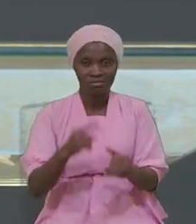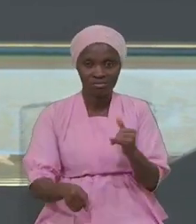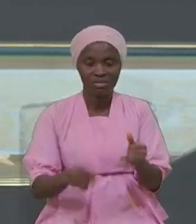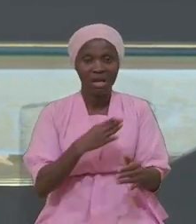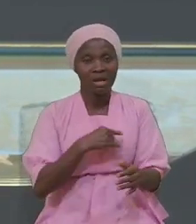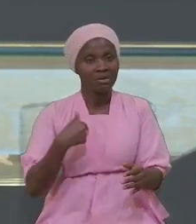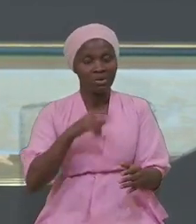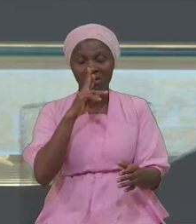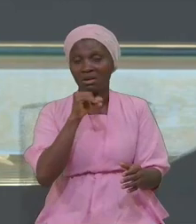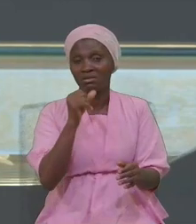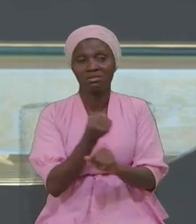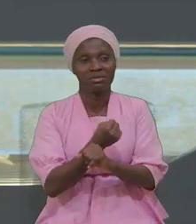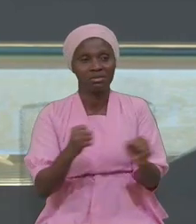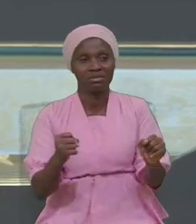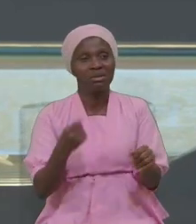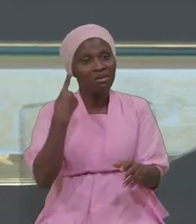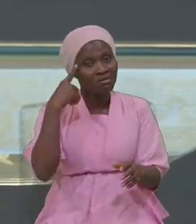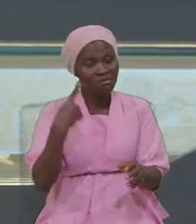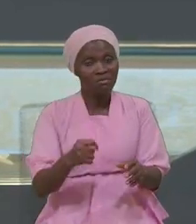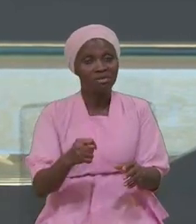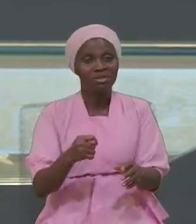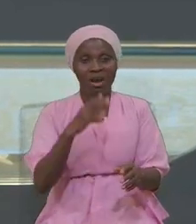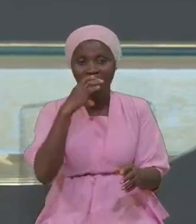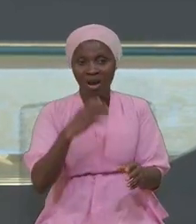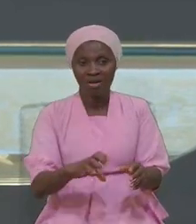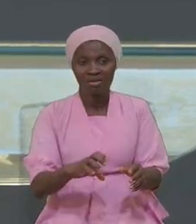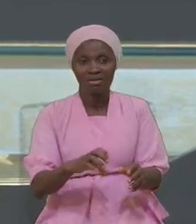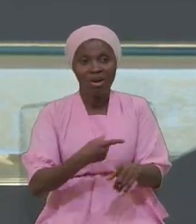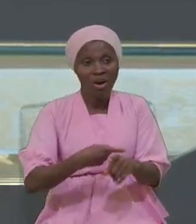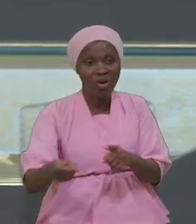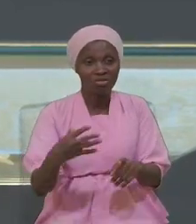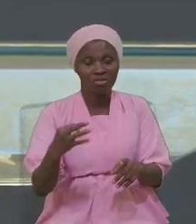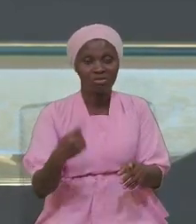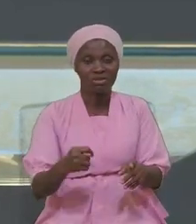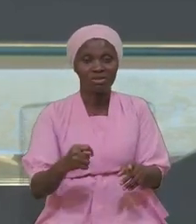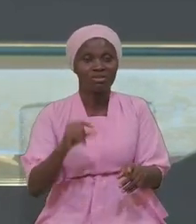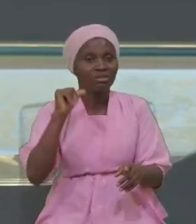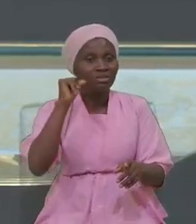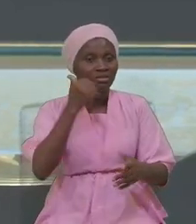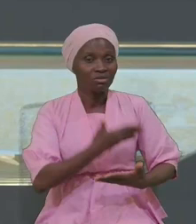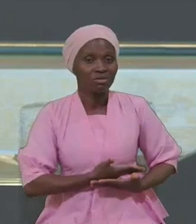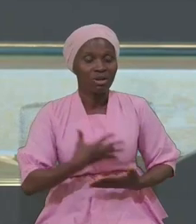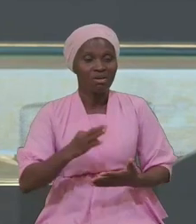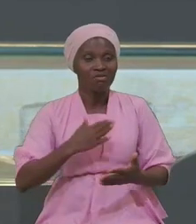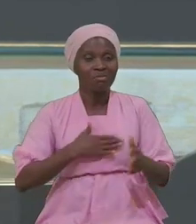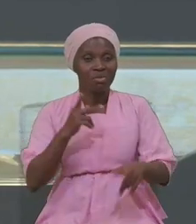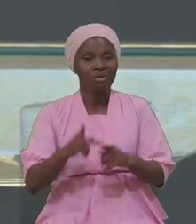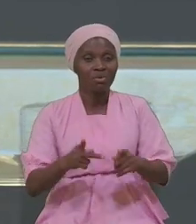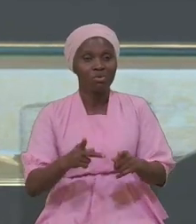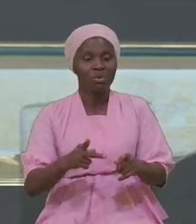sauvés. Je suis brisé par la douleur de la fille de mon peuple. Je suis dans la